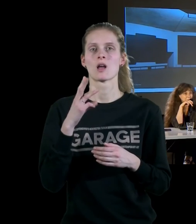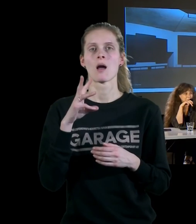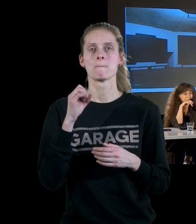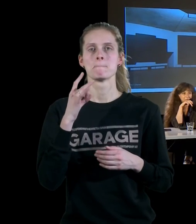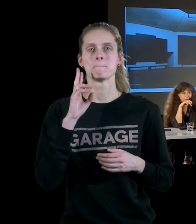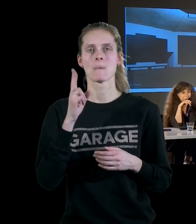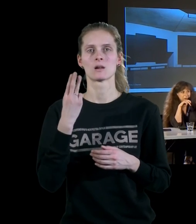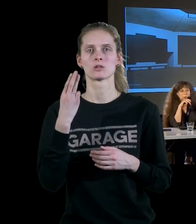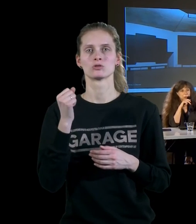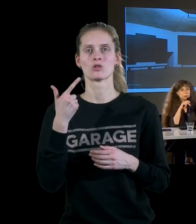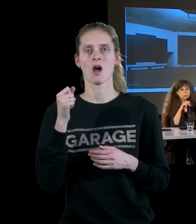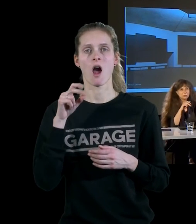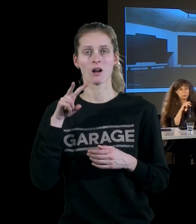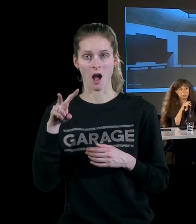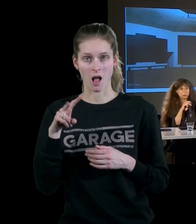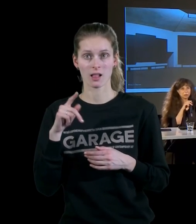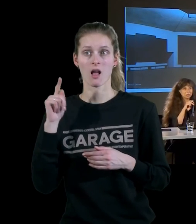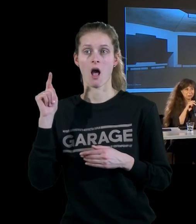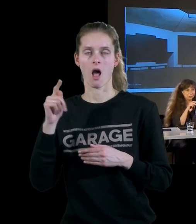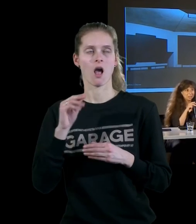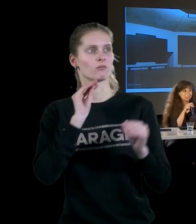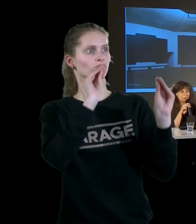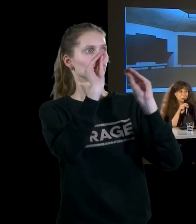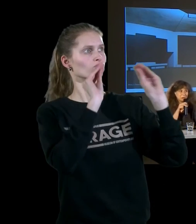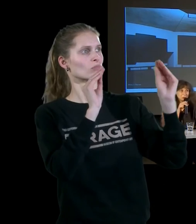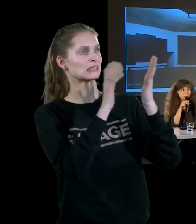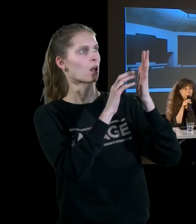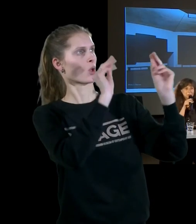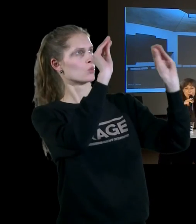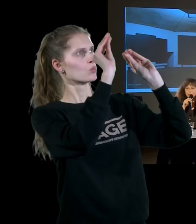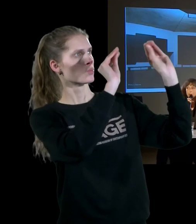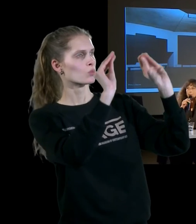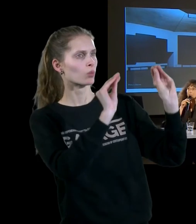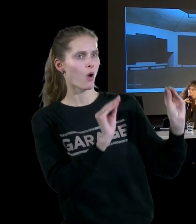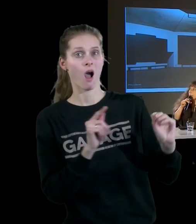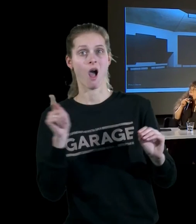церквей, будучи абсолютно иудеем, совершенно никаким католиком он не был.